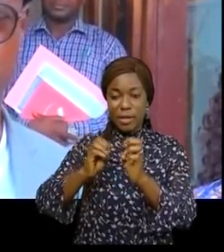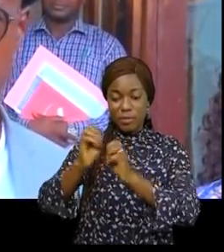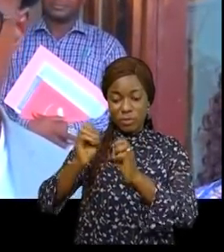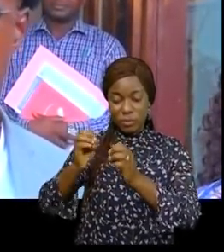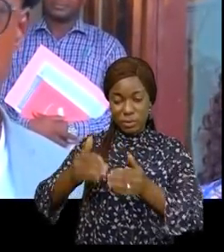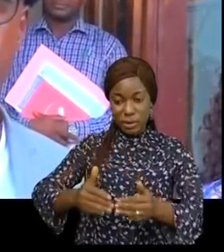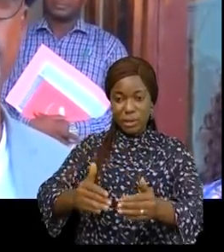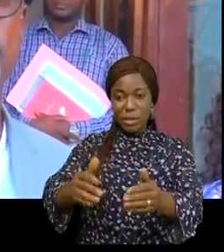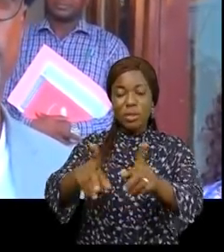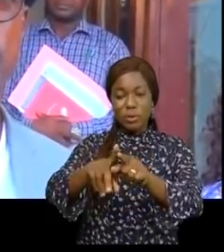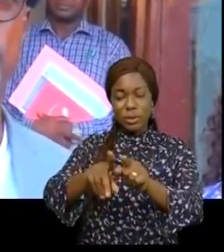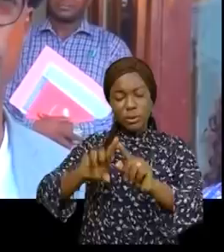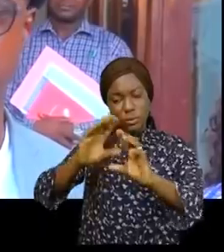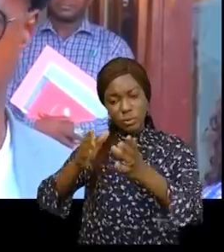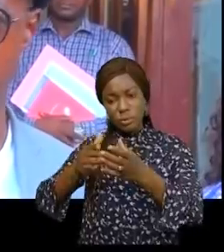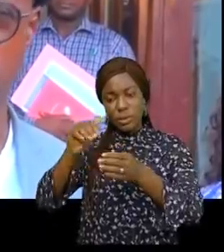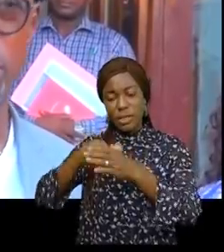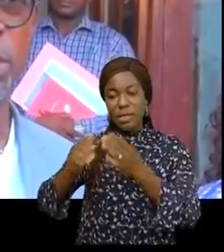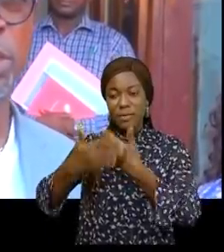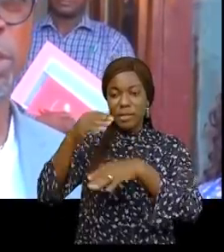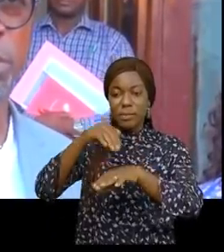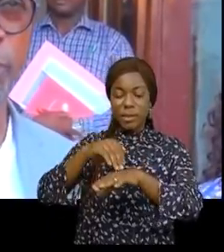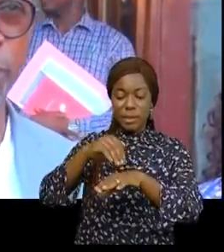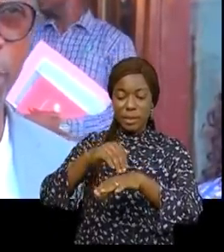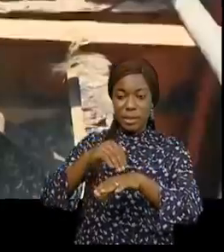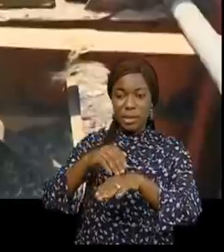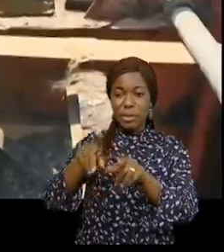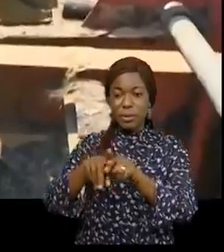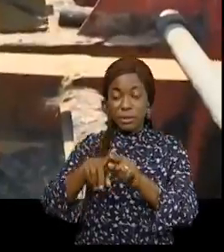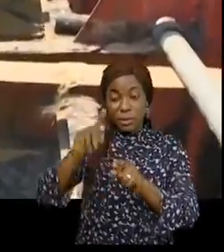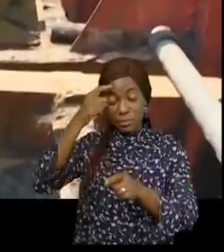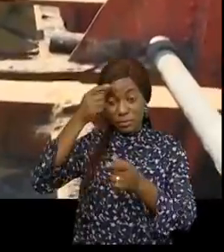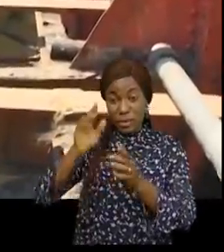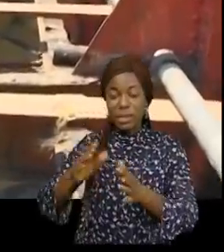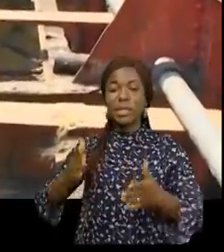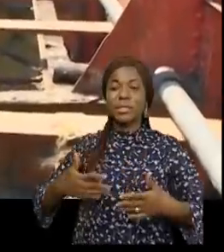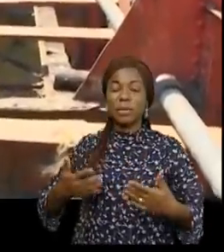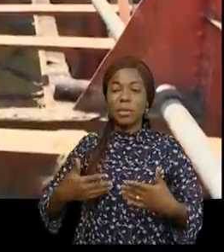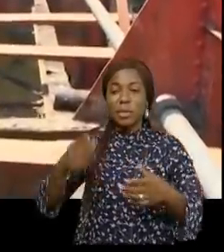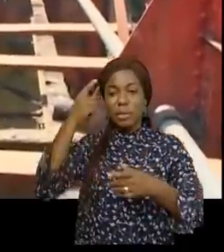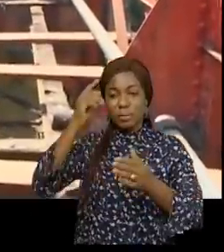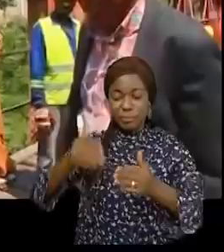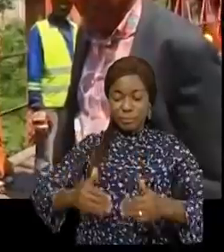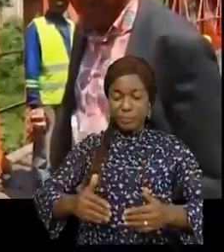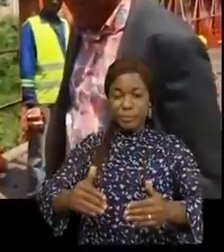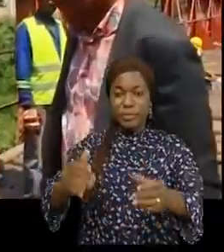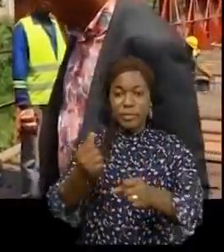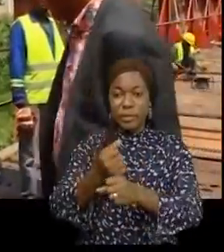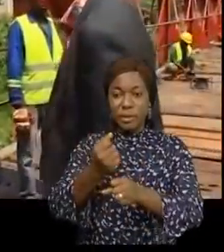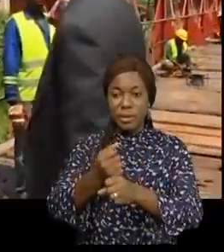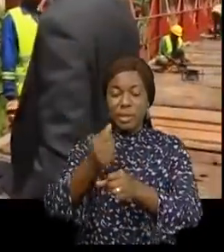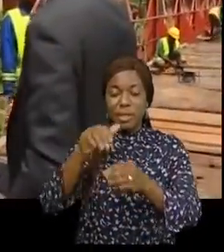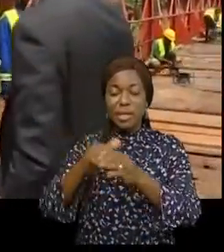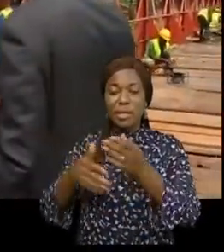les projections qui sont faites sur l'ensemble de la province. Atou Matubwana, qui s'est dit satisfait de l'évolution des travaux lancés dans la ville de